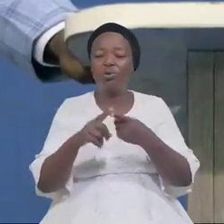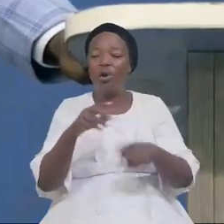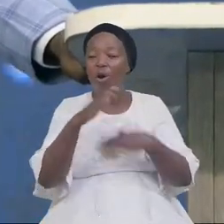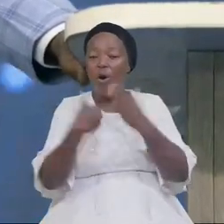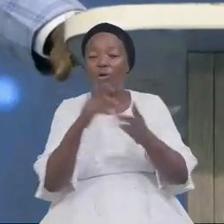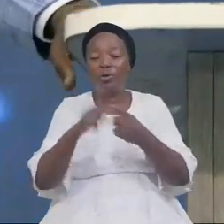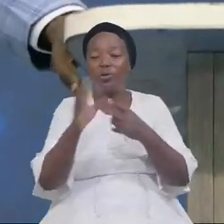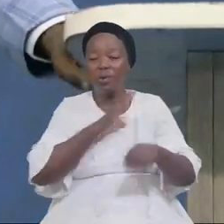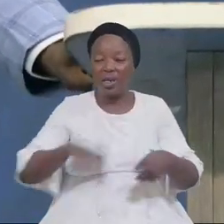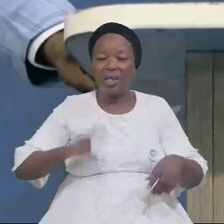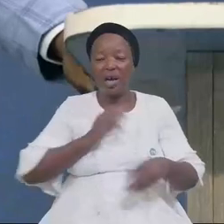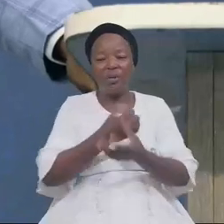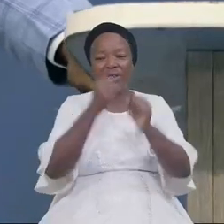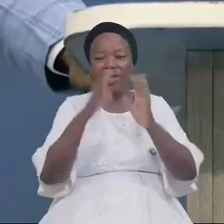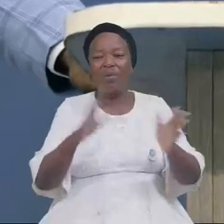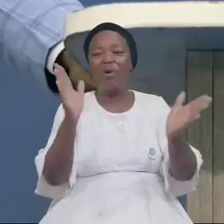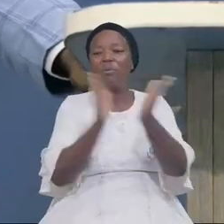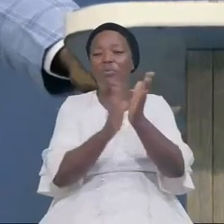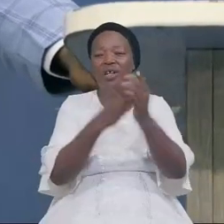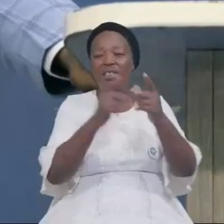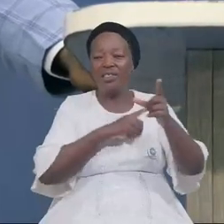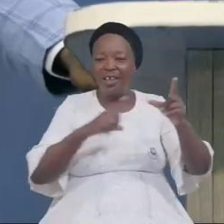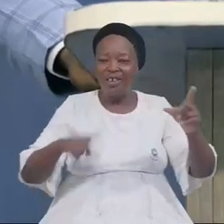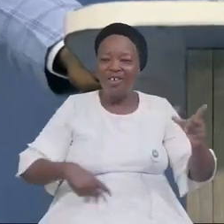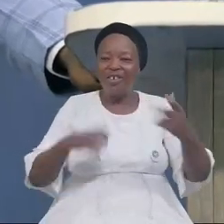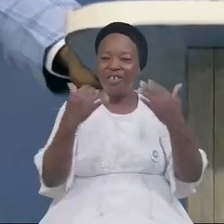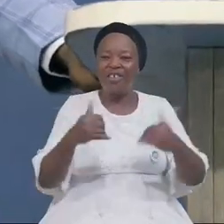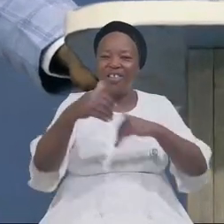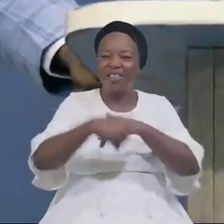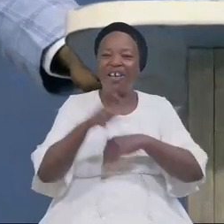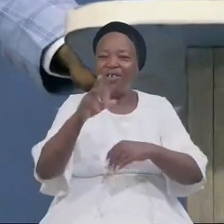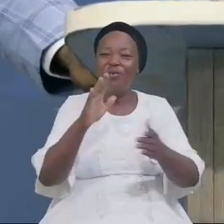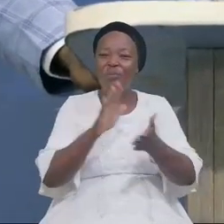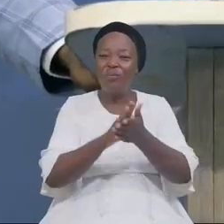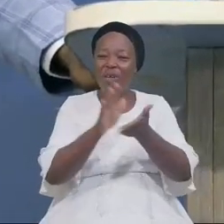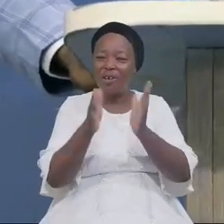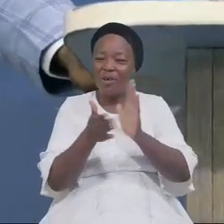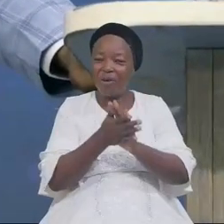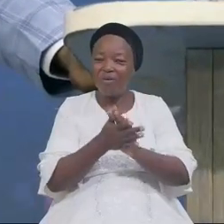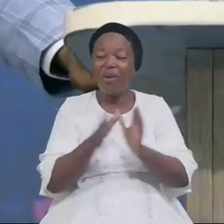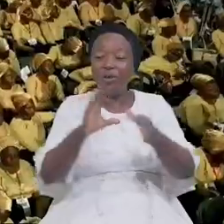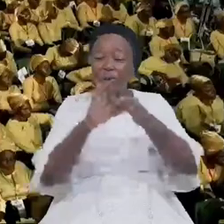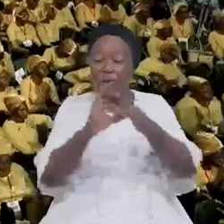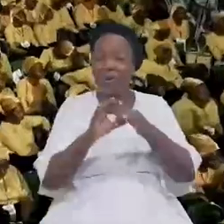Sauveur. Gloire à Dieu, ce soir, vous deviendrez un chrétien